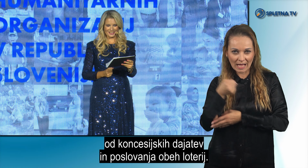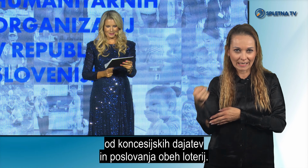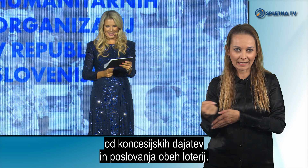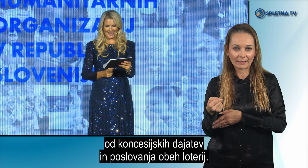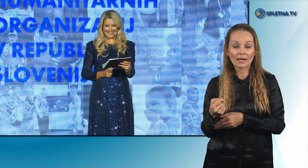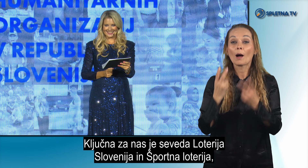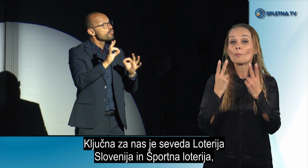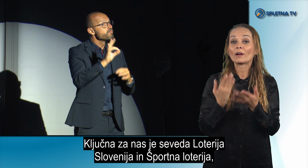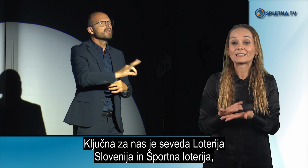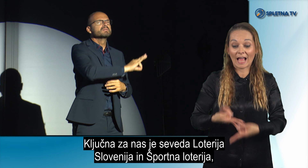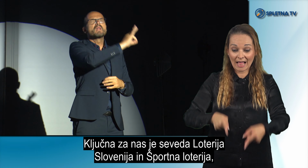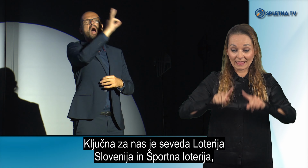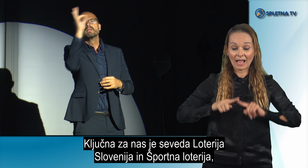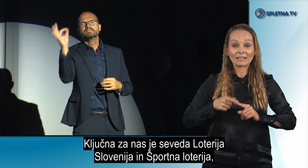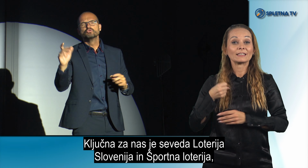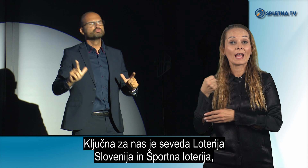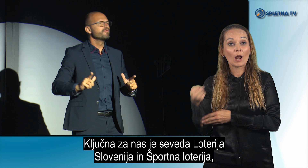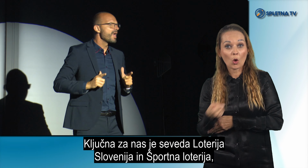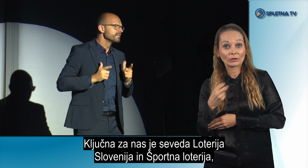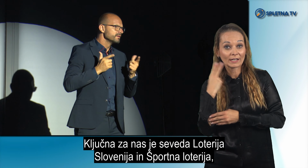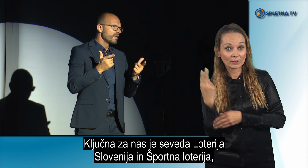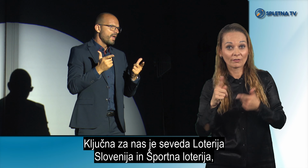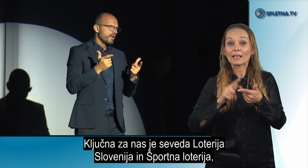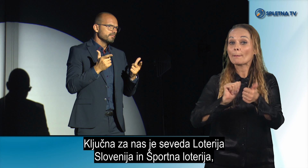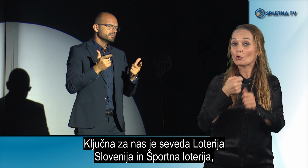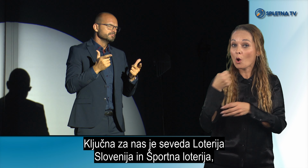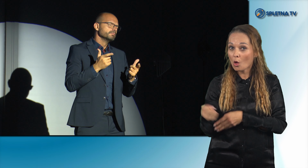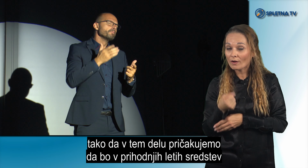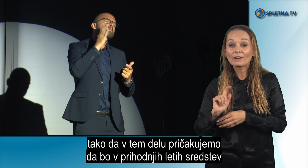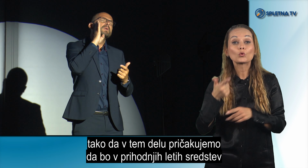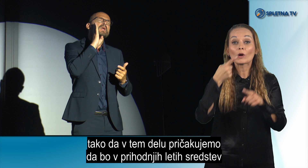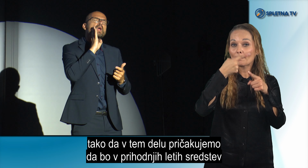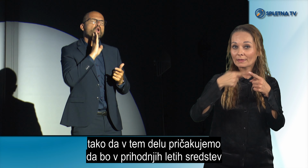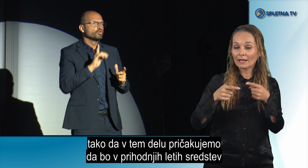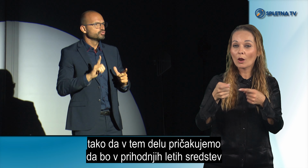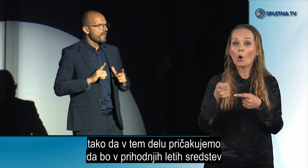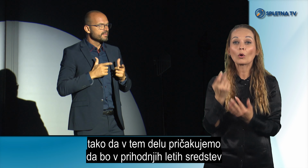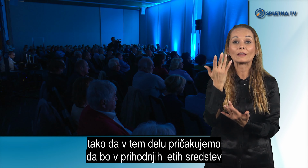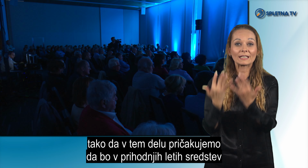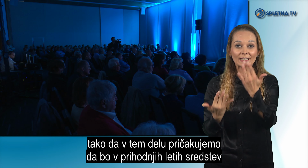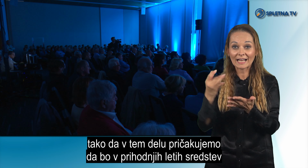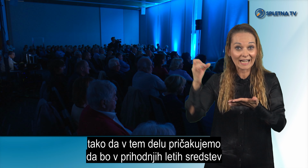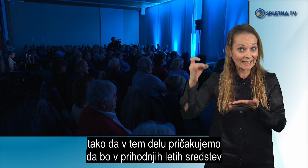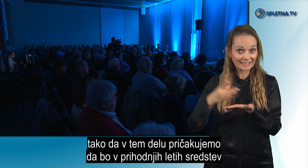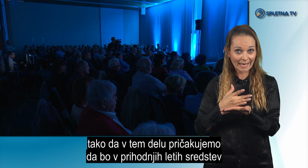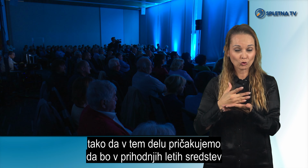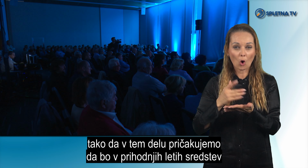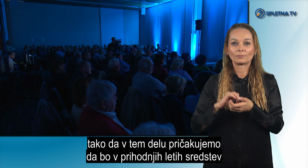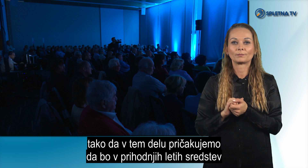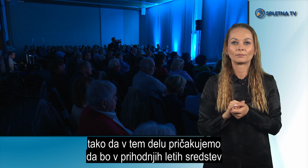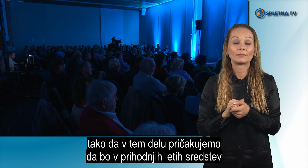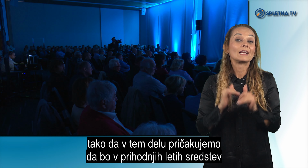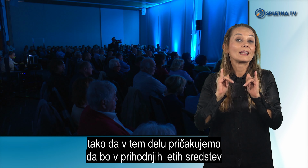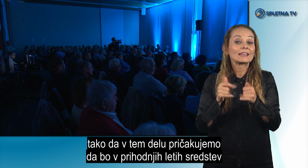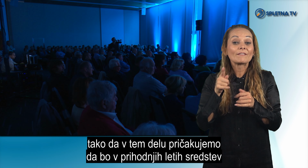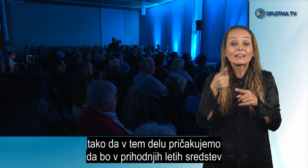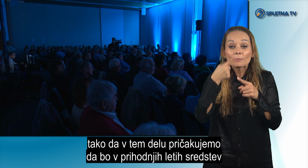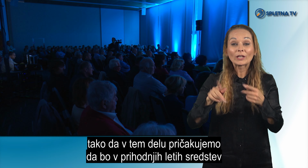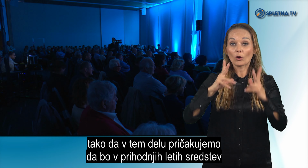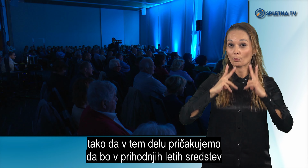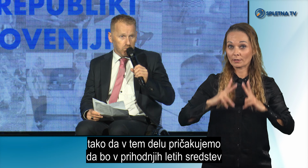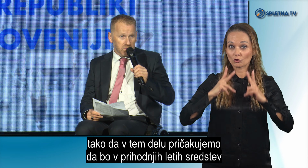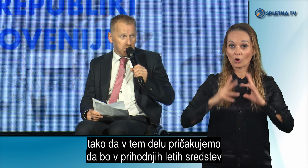loterij. Ključna za nas je seveda Loterija Slovenije, potem Športna loterija in v drugem delu od posebnih iger na srečo. Tako